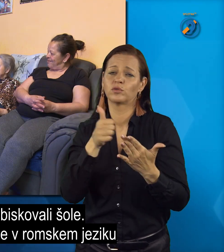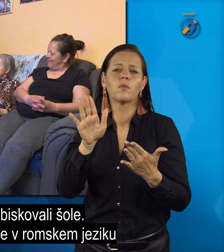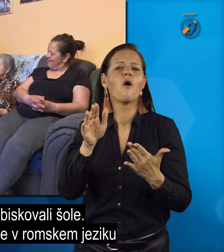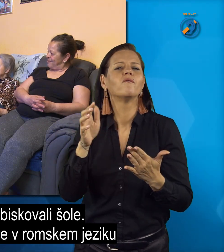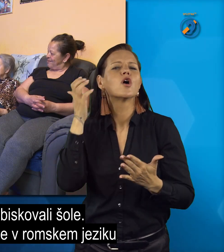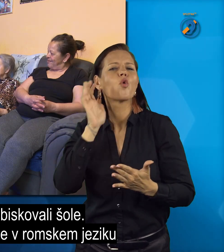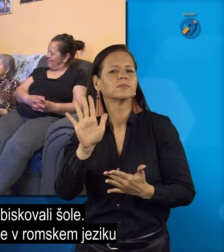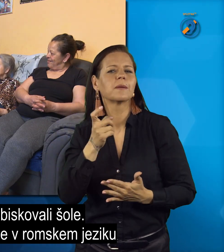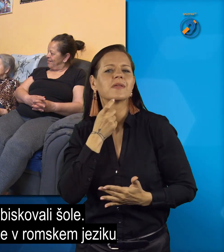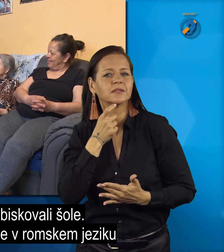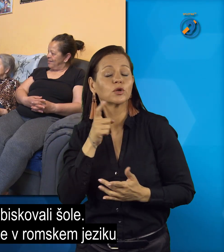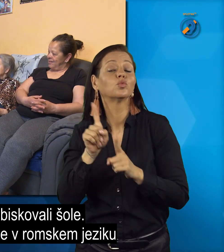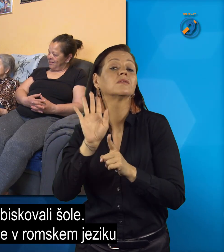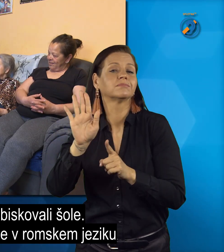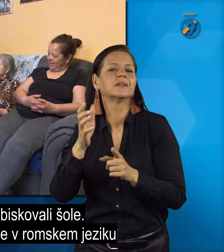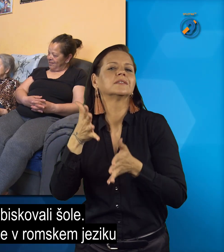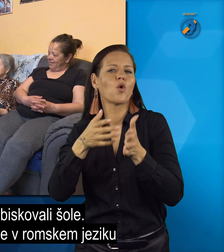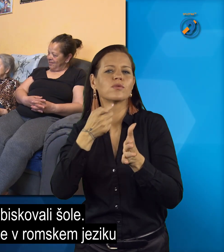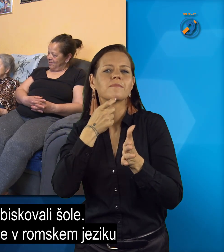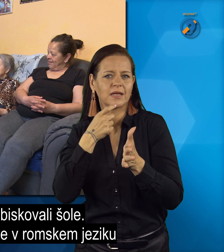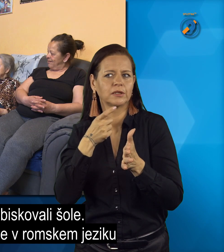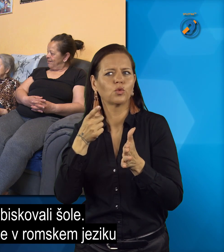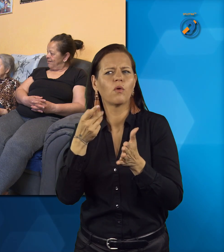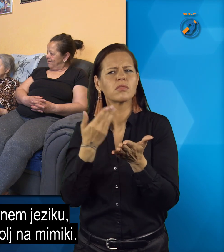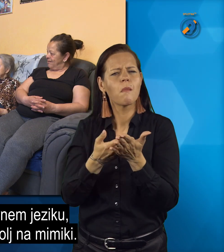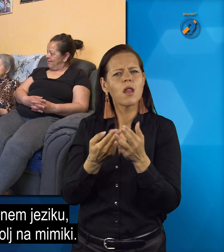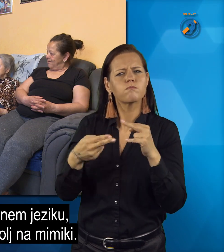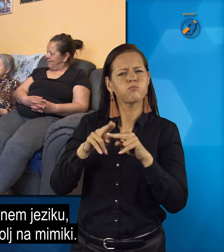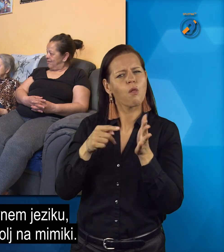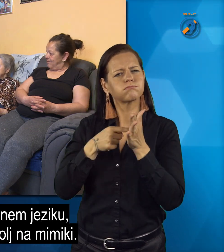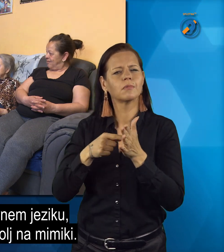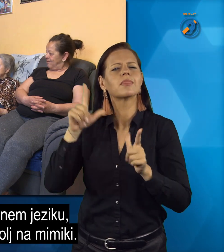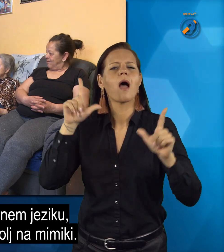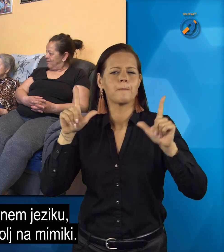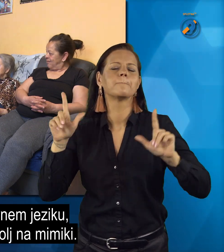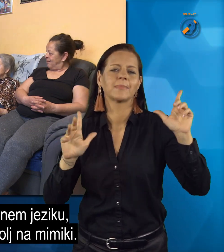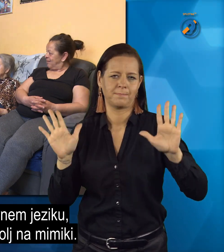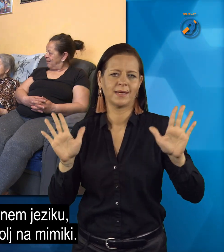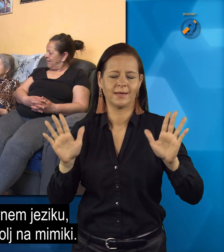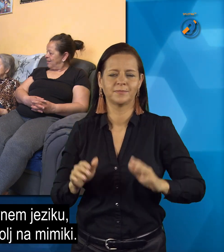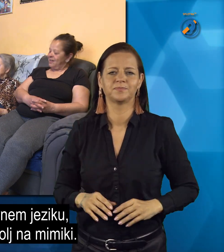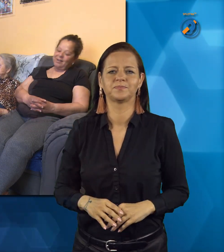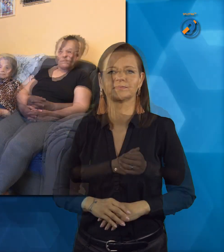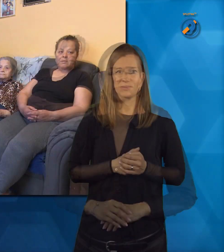šole. Sporazumevajo se v romskem jeziku in znakovnem jeziku, ki temelji bolj na